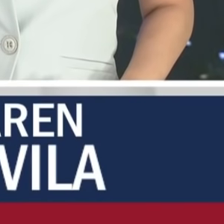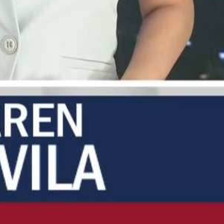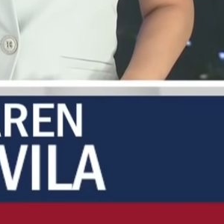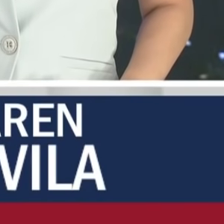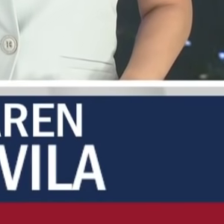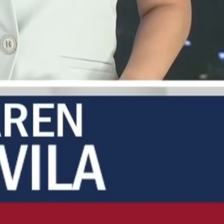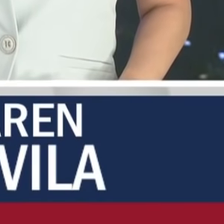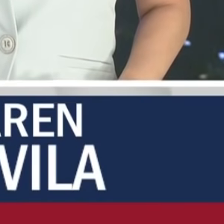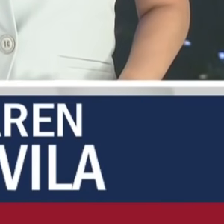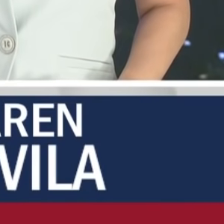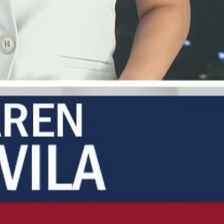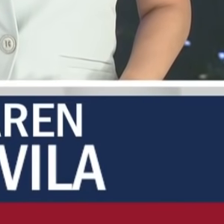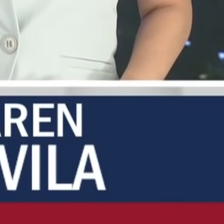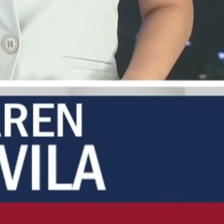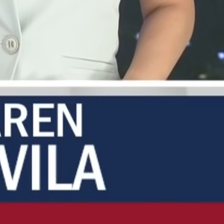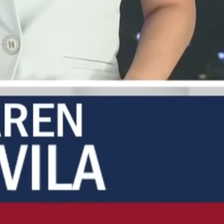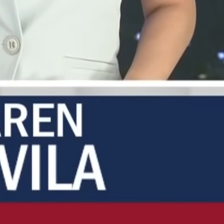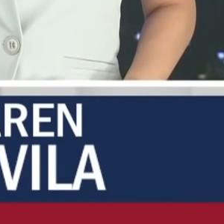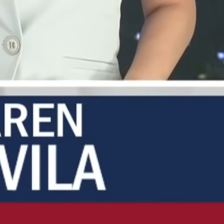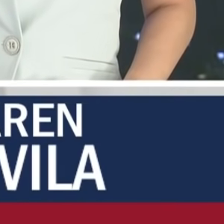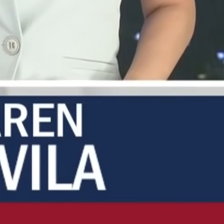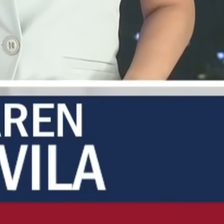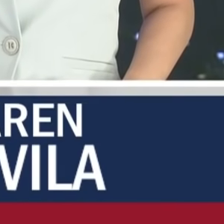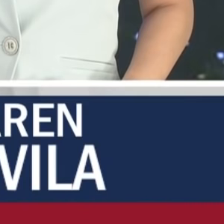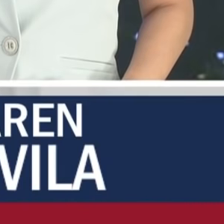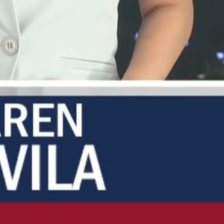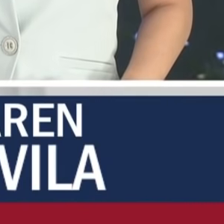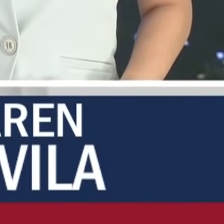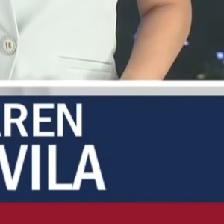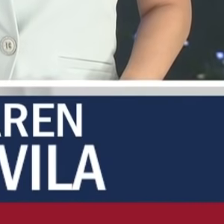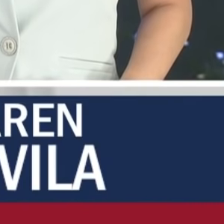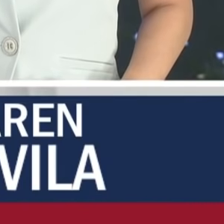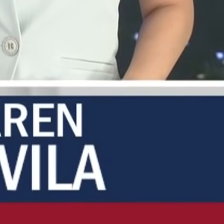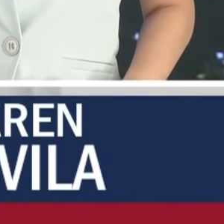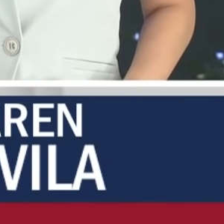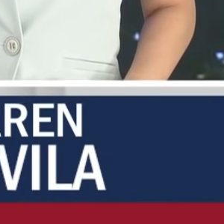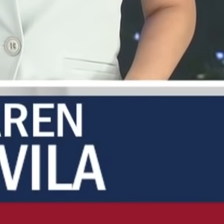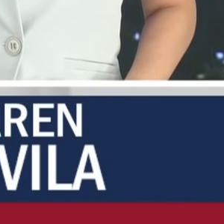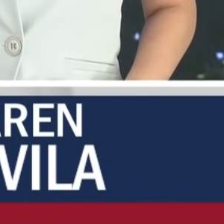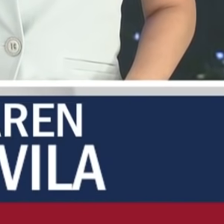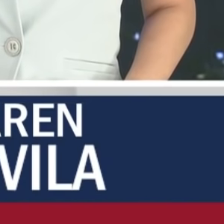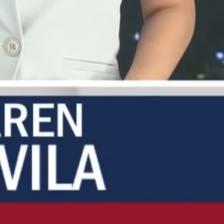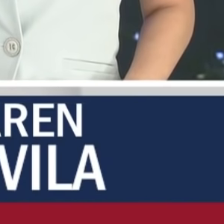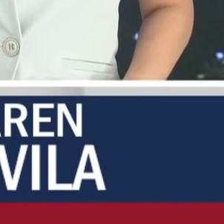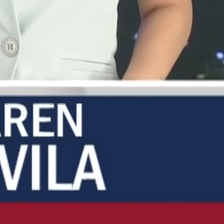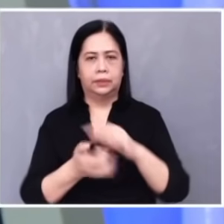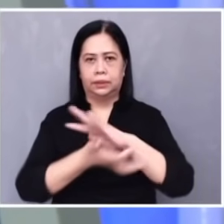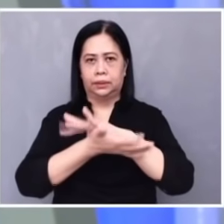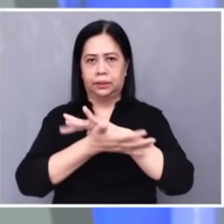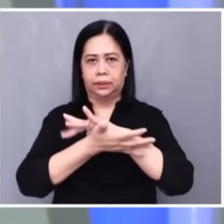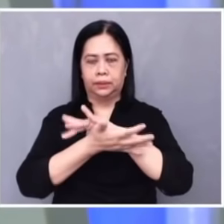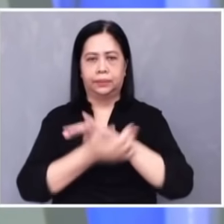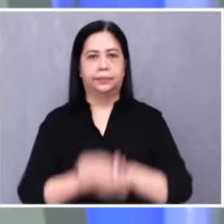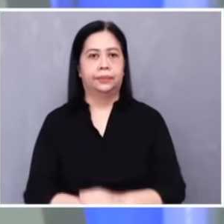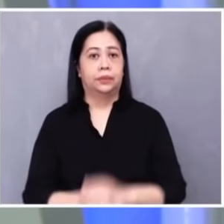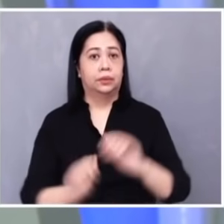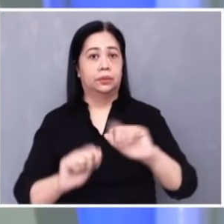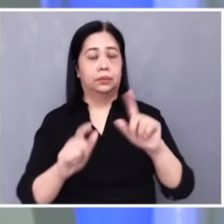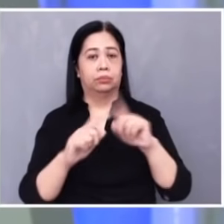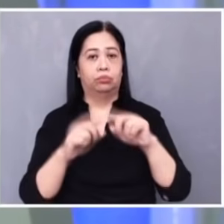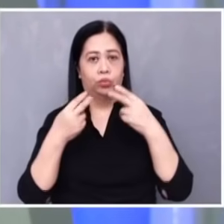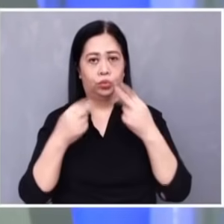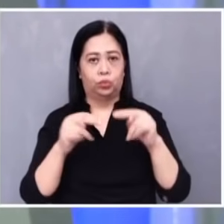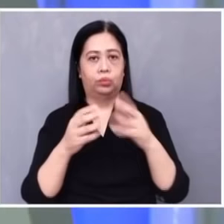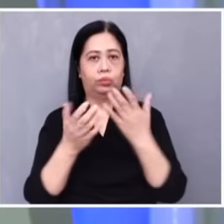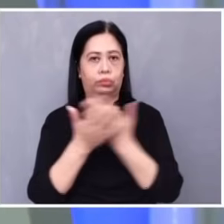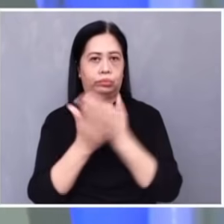Magandang gabi, bayan! Simulan natin ang balitaan sa usapin ng COVID-19. Naglabas na ng bagong panuntunan